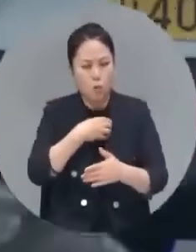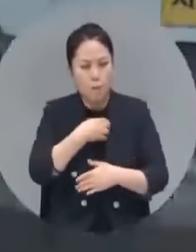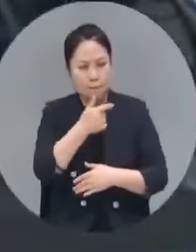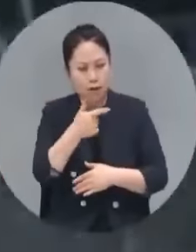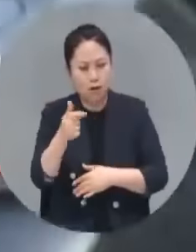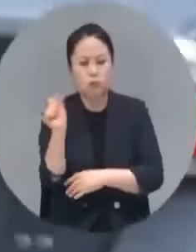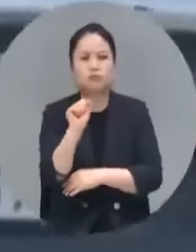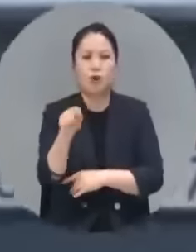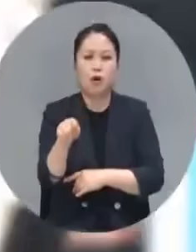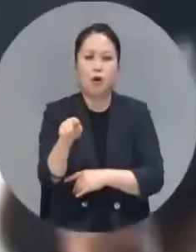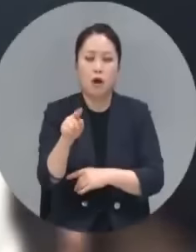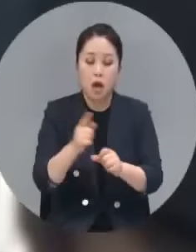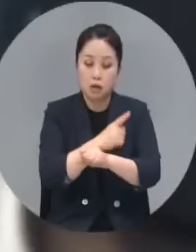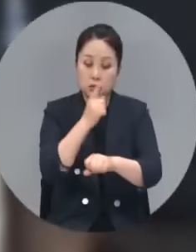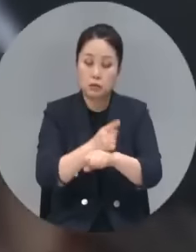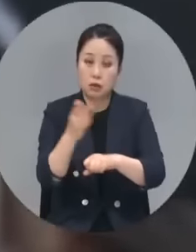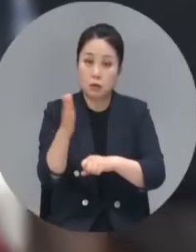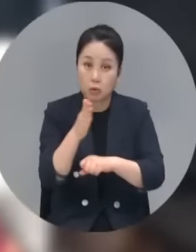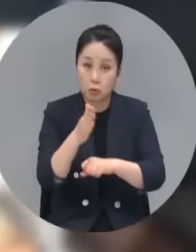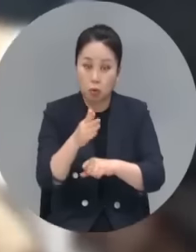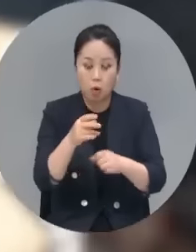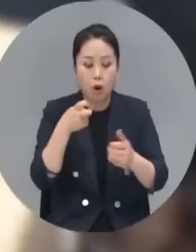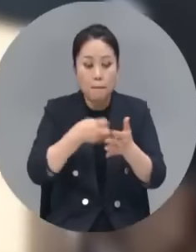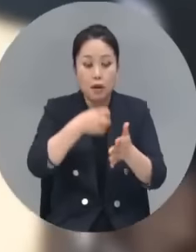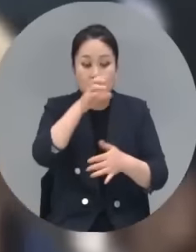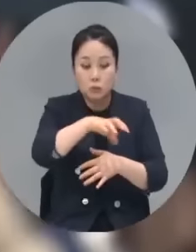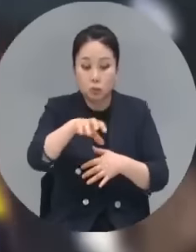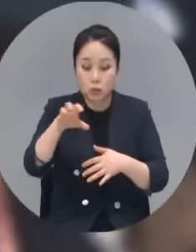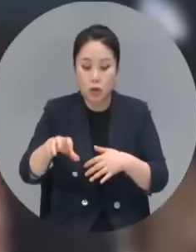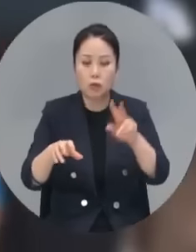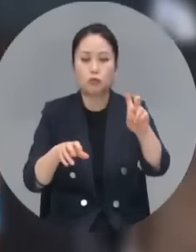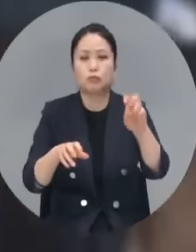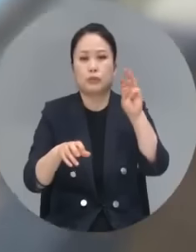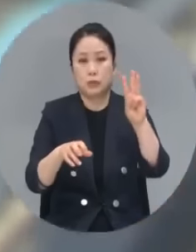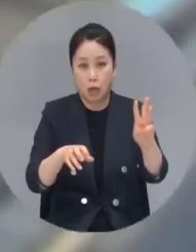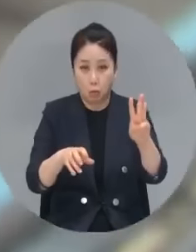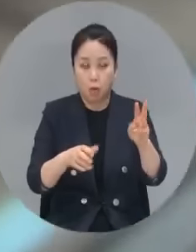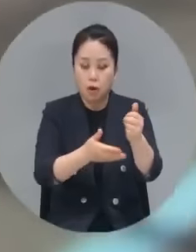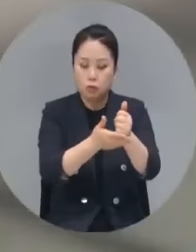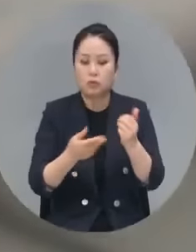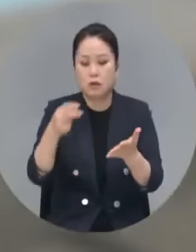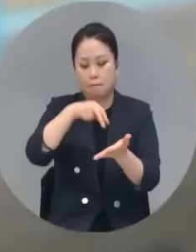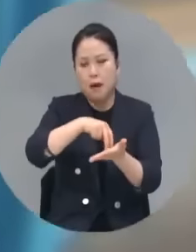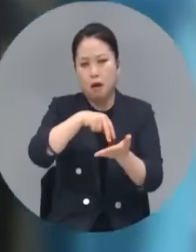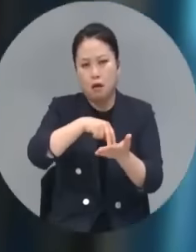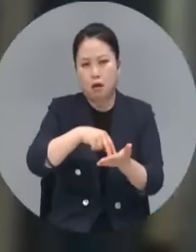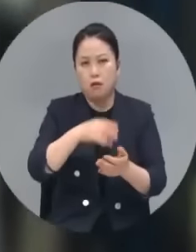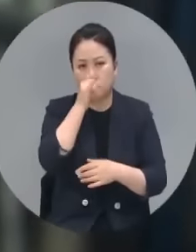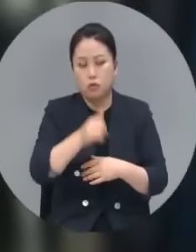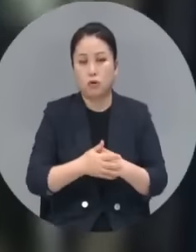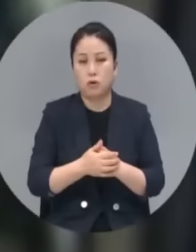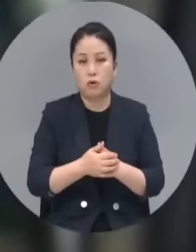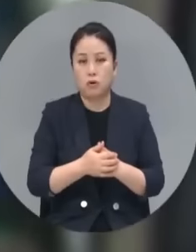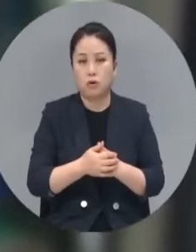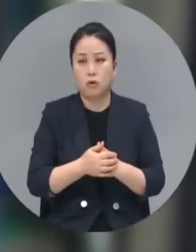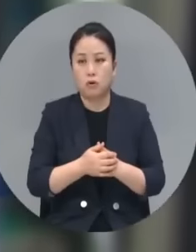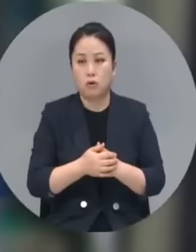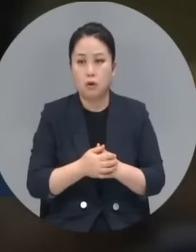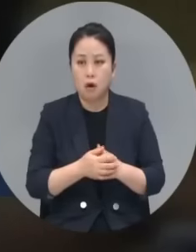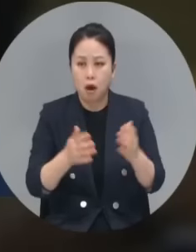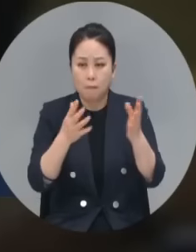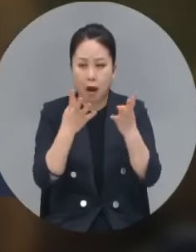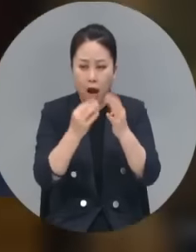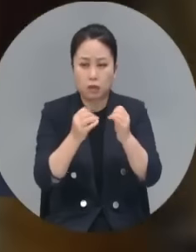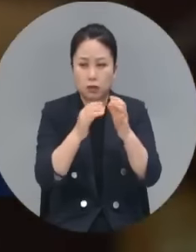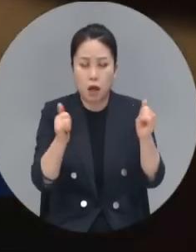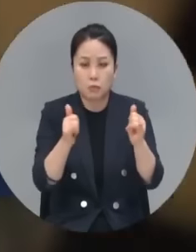겁니다. 약 1시간 동안 무려 23곳의 버스 정류장을 거치며 승객을 태웠습니다. 많은 사람들 한번 그냥 삐끗하면